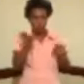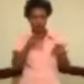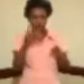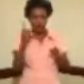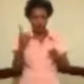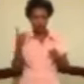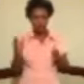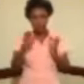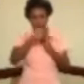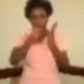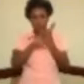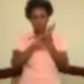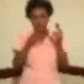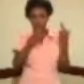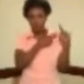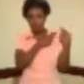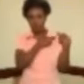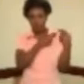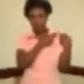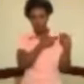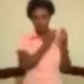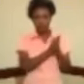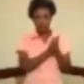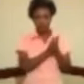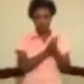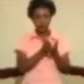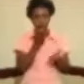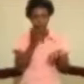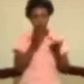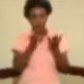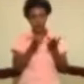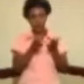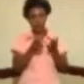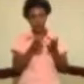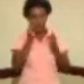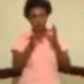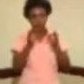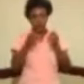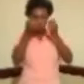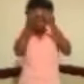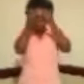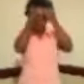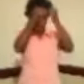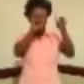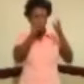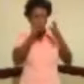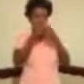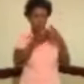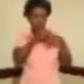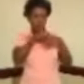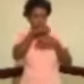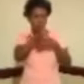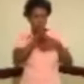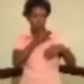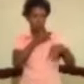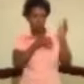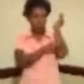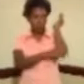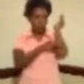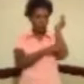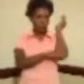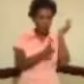un développement. Il faut que un président sorti là, Melade pour m'en l'élan qui a respiré. Il faut qu'un président a sorti Miragouane pour Miragouane respirer.